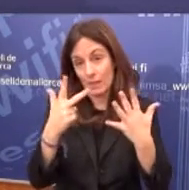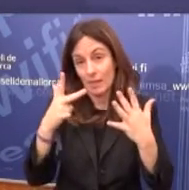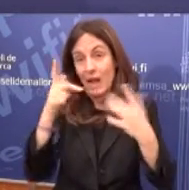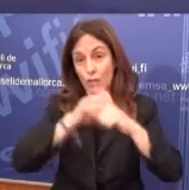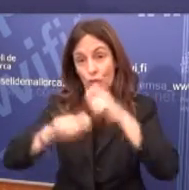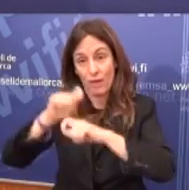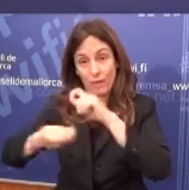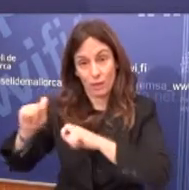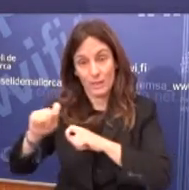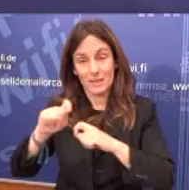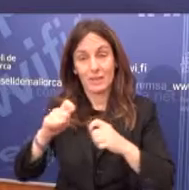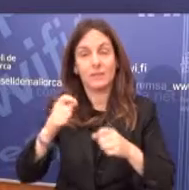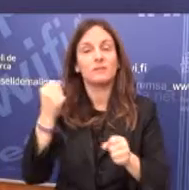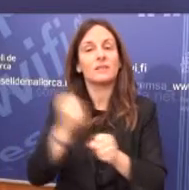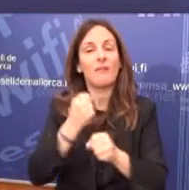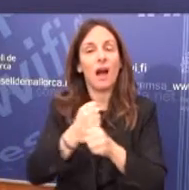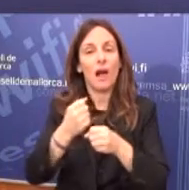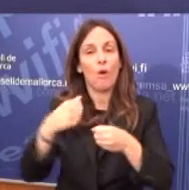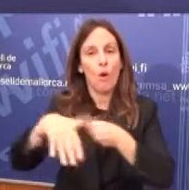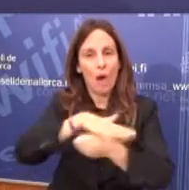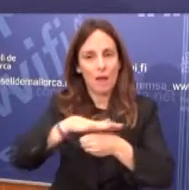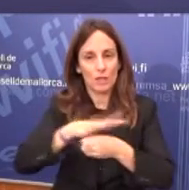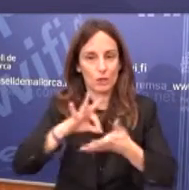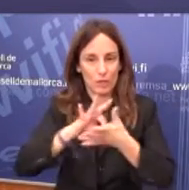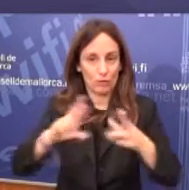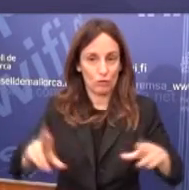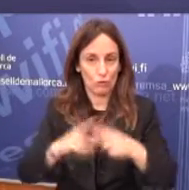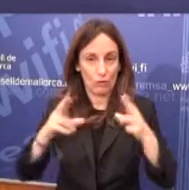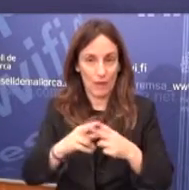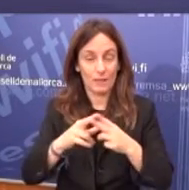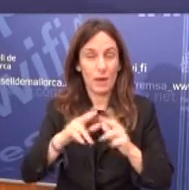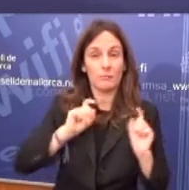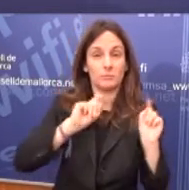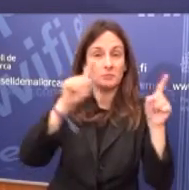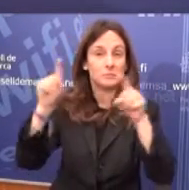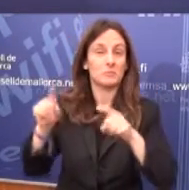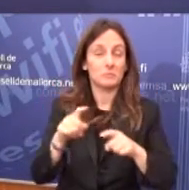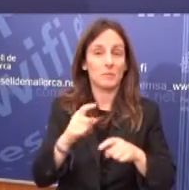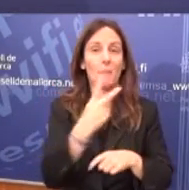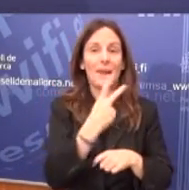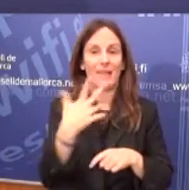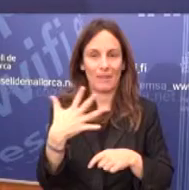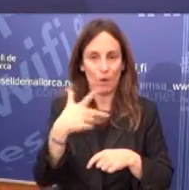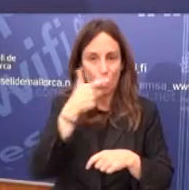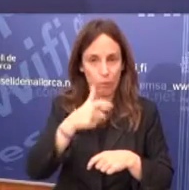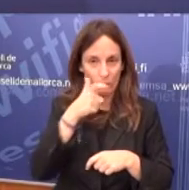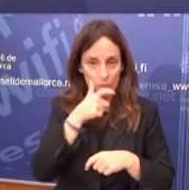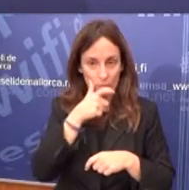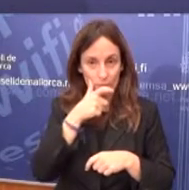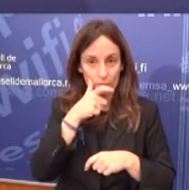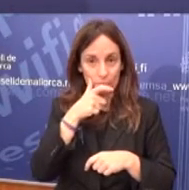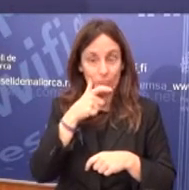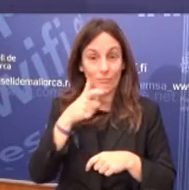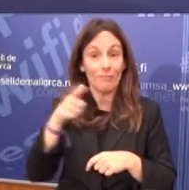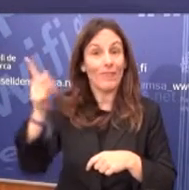que fan feina dins l'àmbit d'inclusió social i de serveis socials a 25 pobles de Mallorca, que